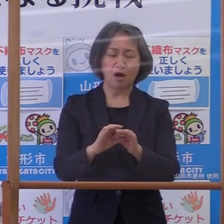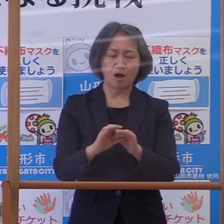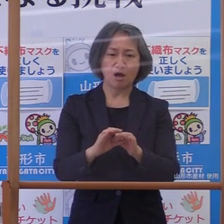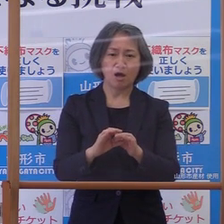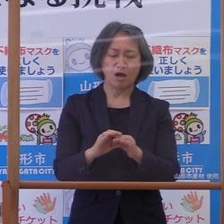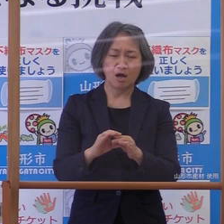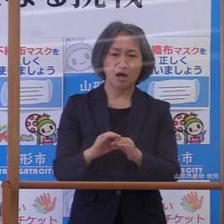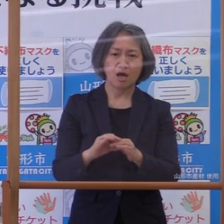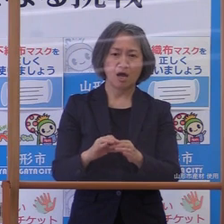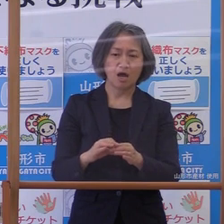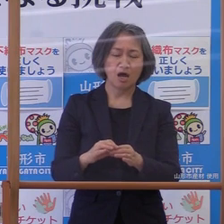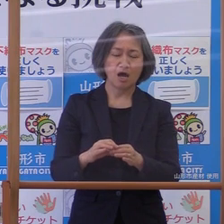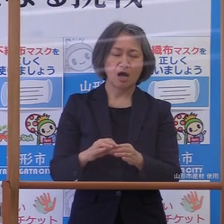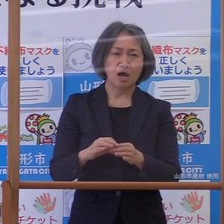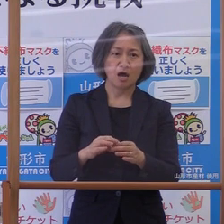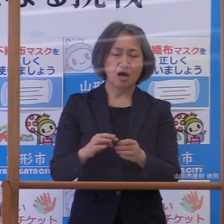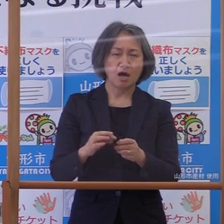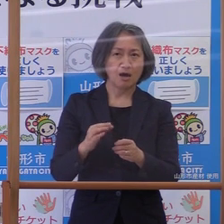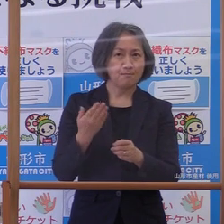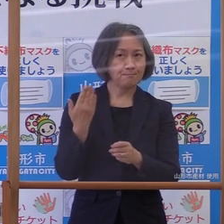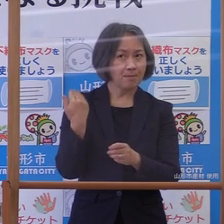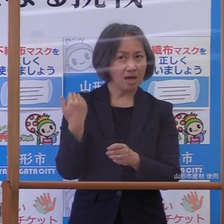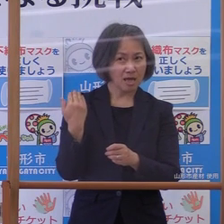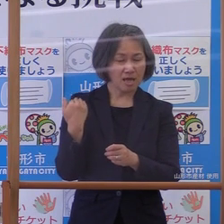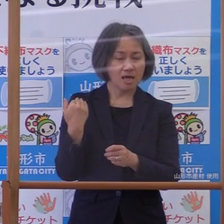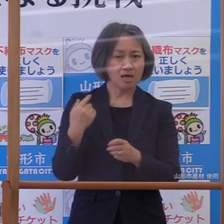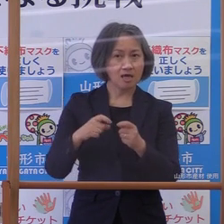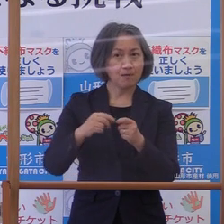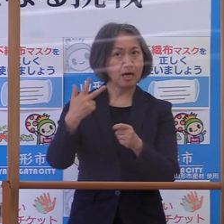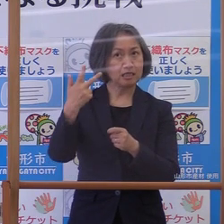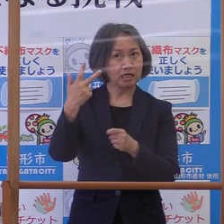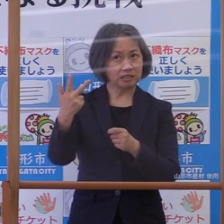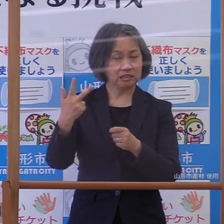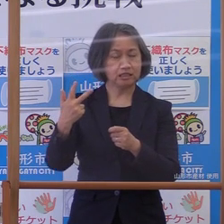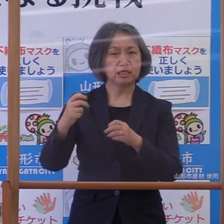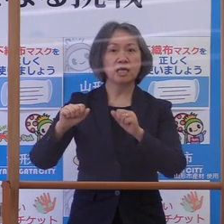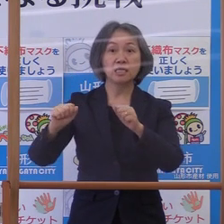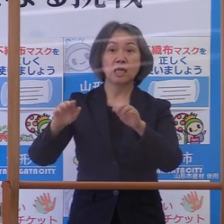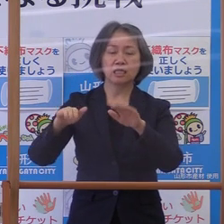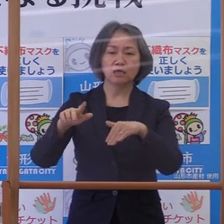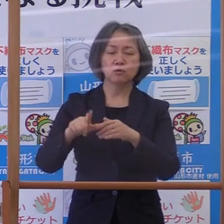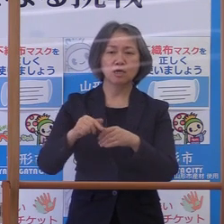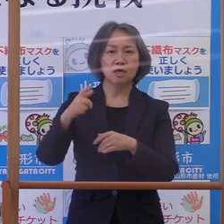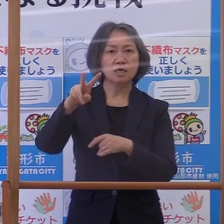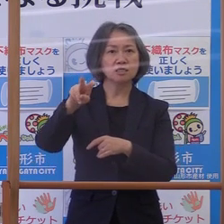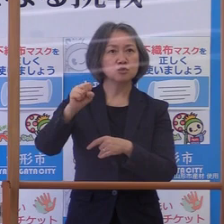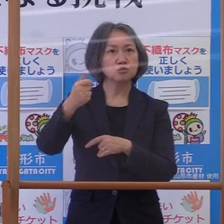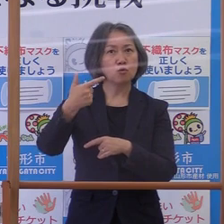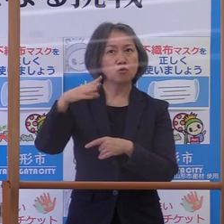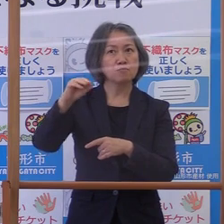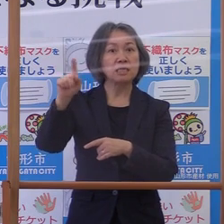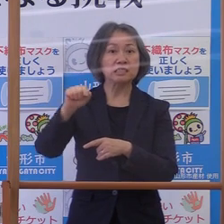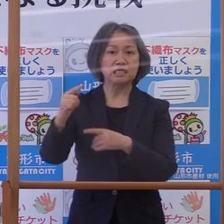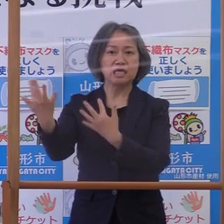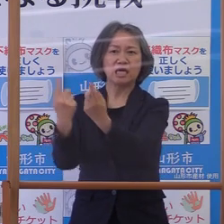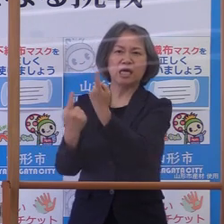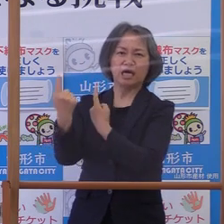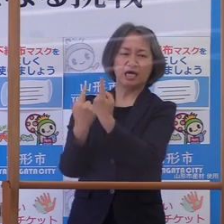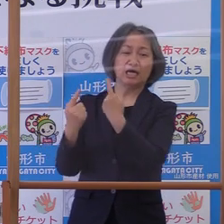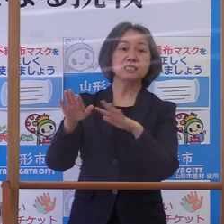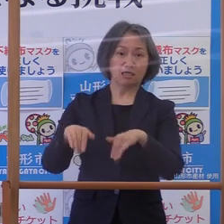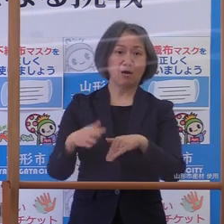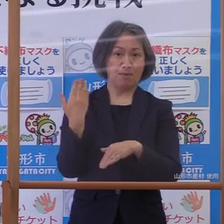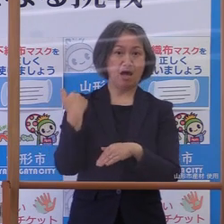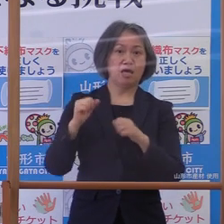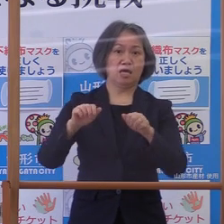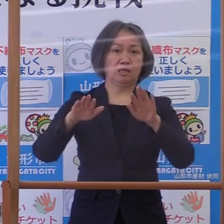前回ですかね、山形市で行った際にも合計確か26万人の来場者だったと